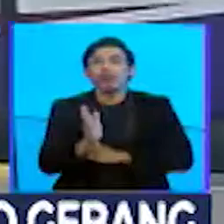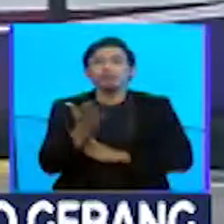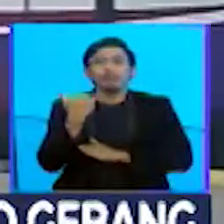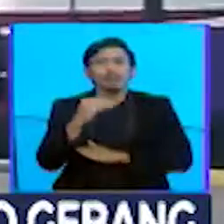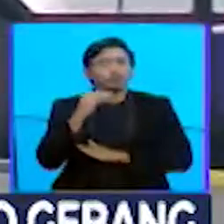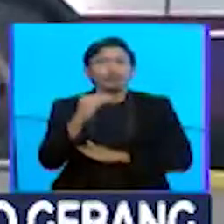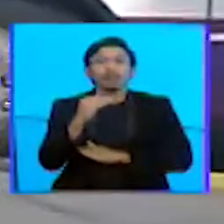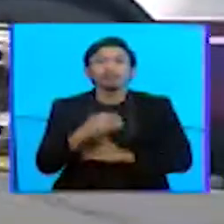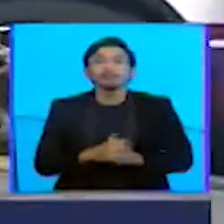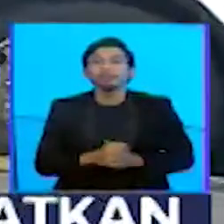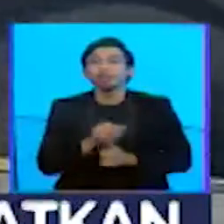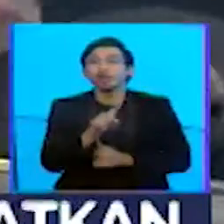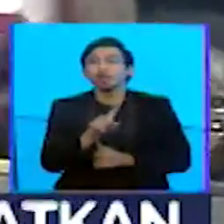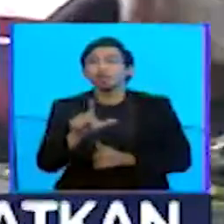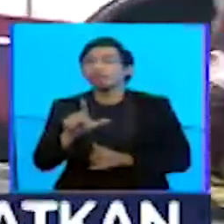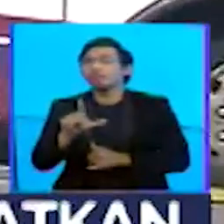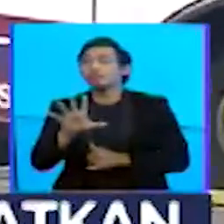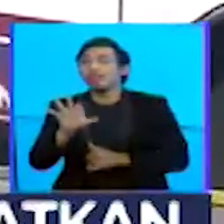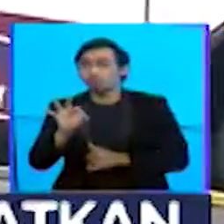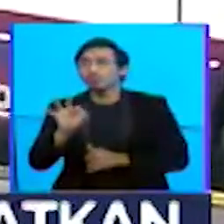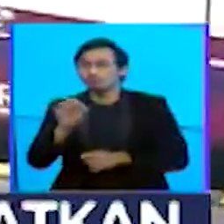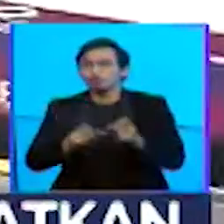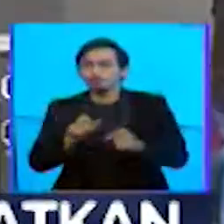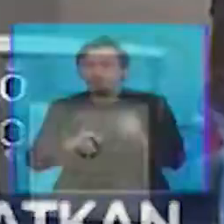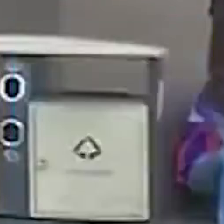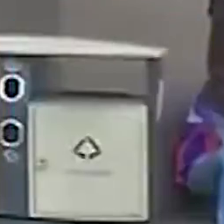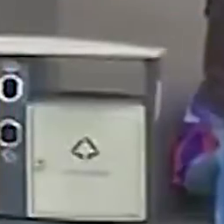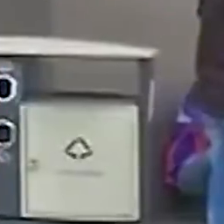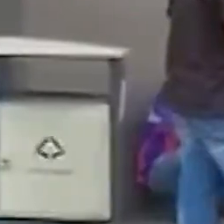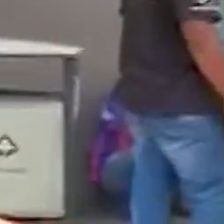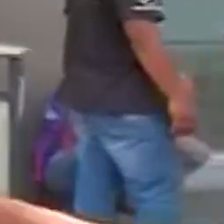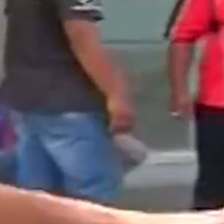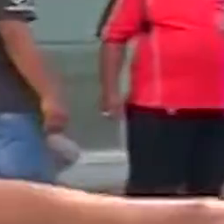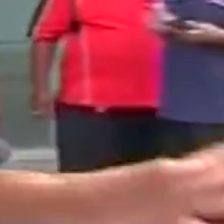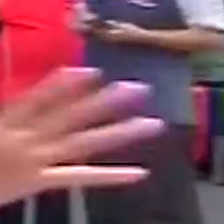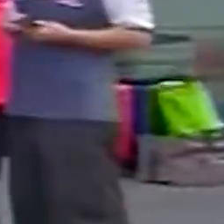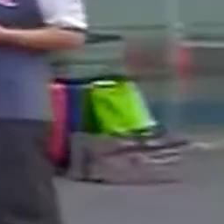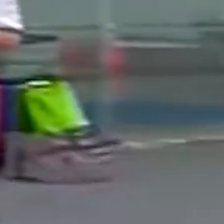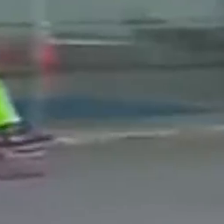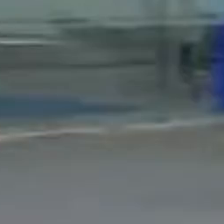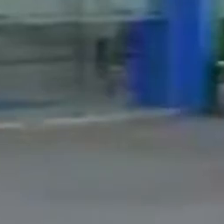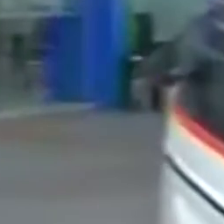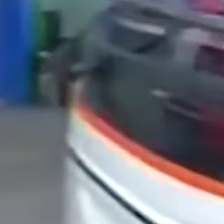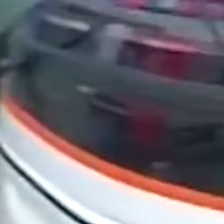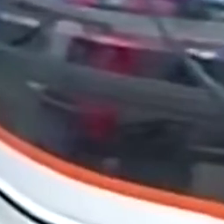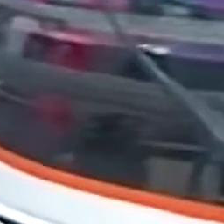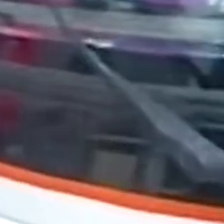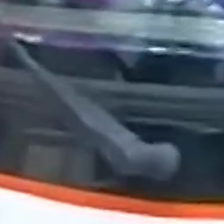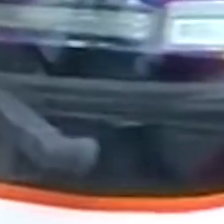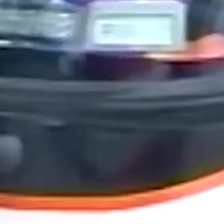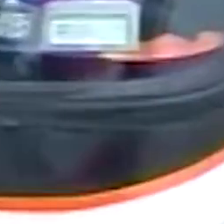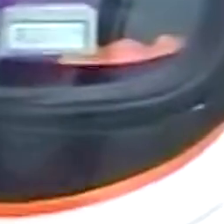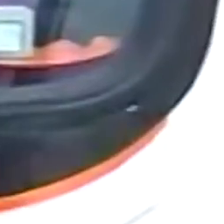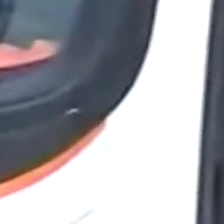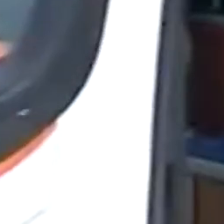a190 penumpang yang juga berangkat ke berbagai destinasi bersama juru kamera edit Nugroho kita akan melihat Seperti apa suasana